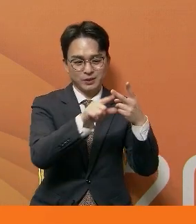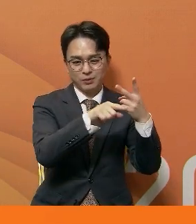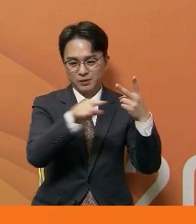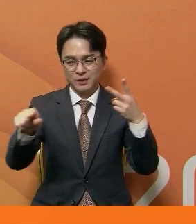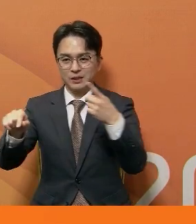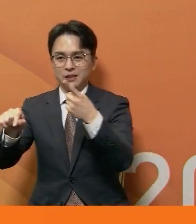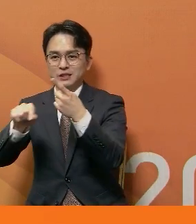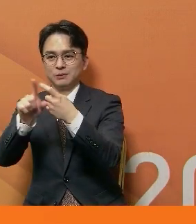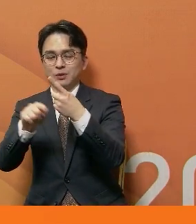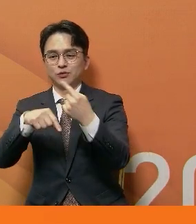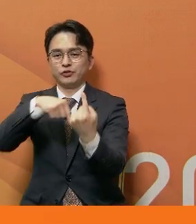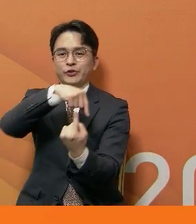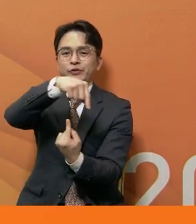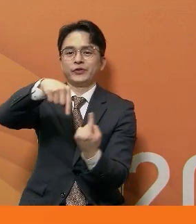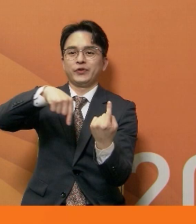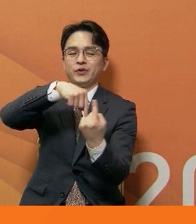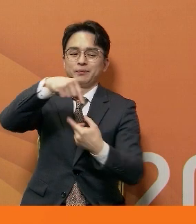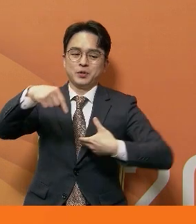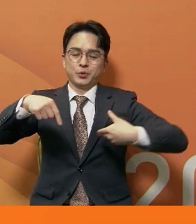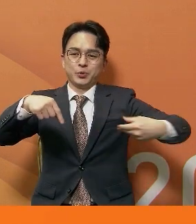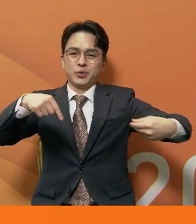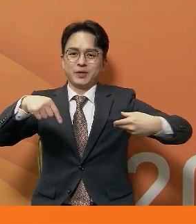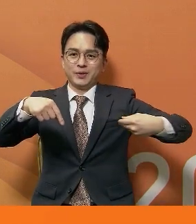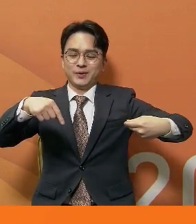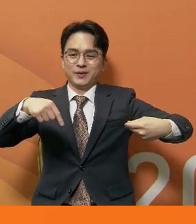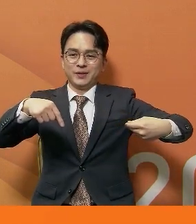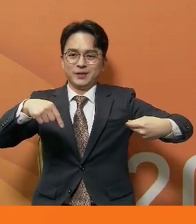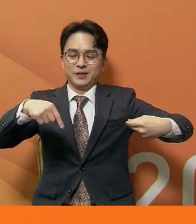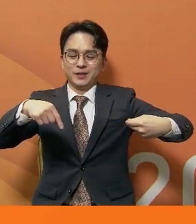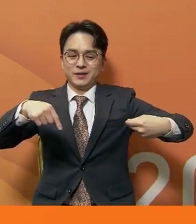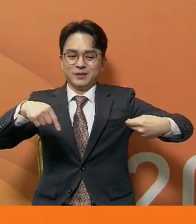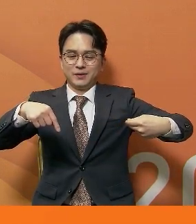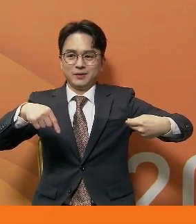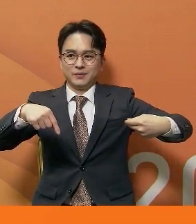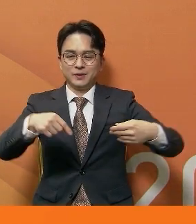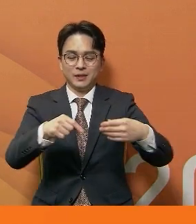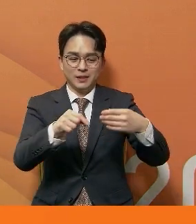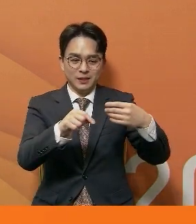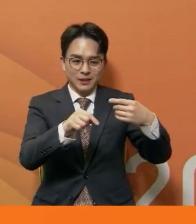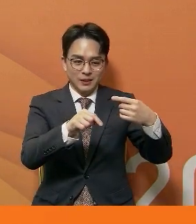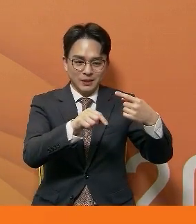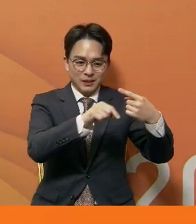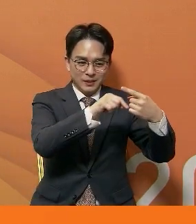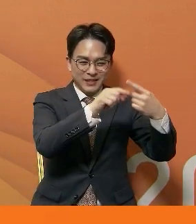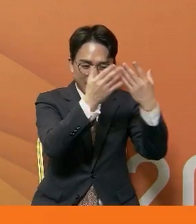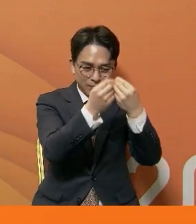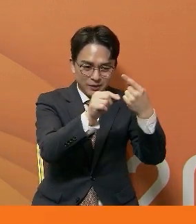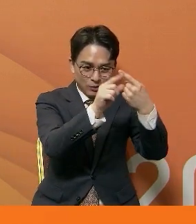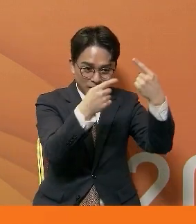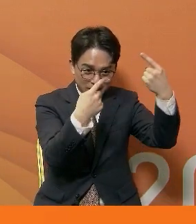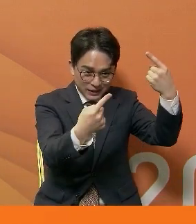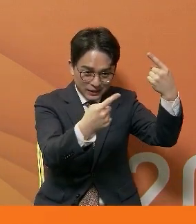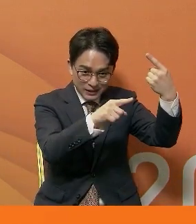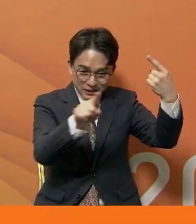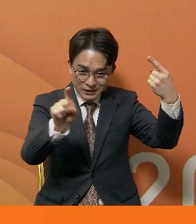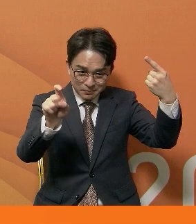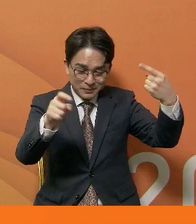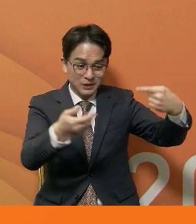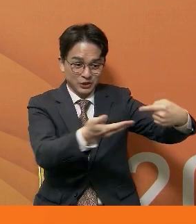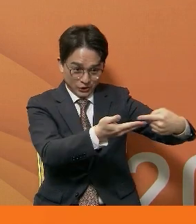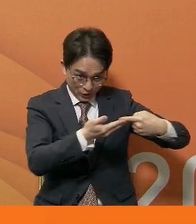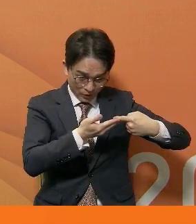10일까지 신청을 해주시면 저희가 매월 중순에 평가를 해서 말일에 보증기간에 추천을 하게